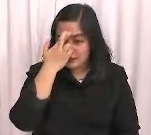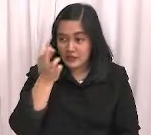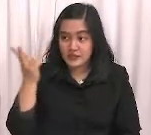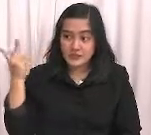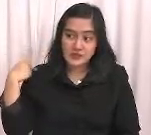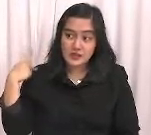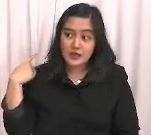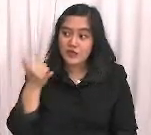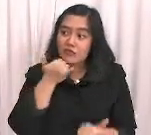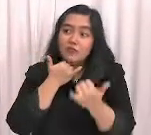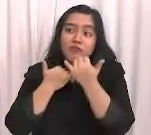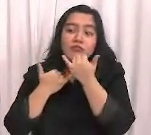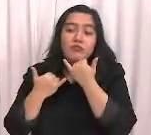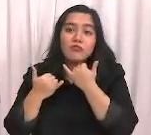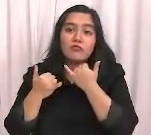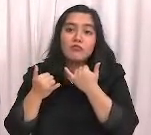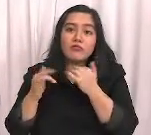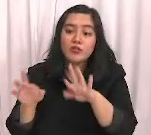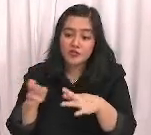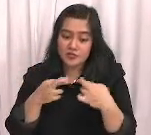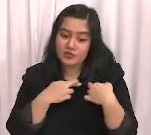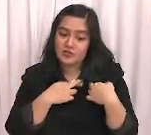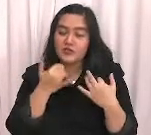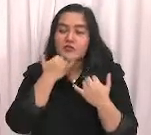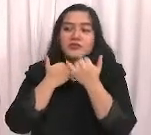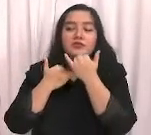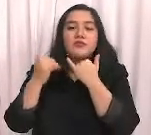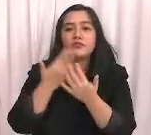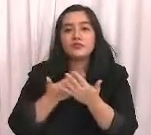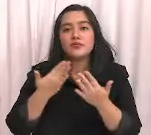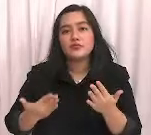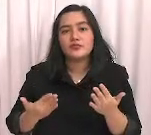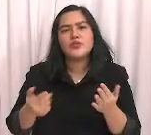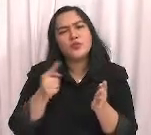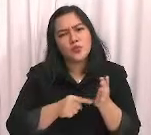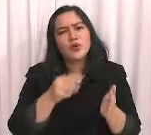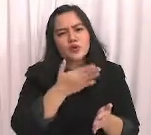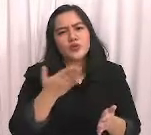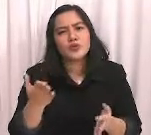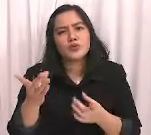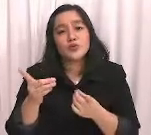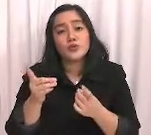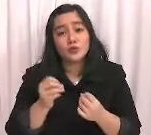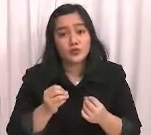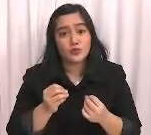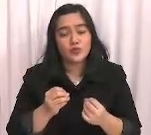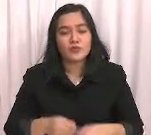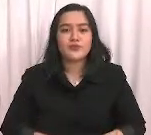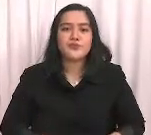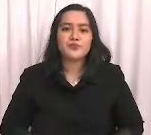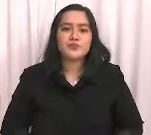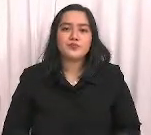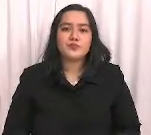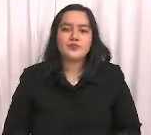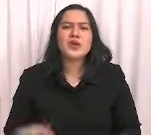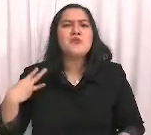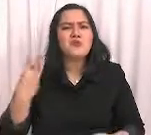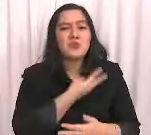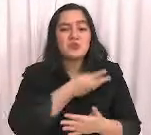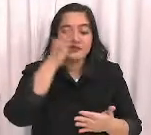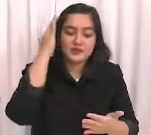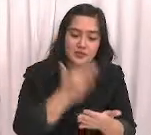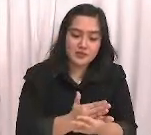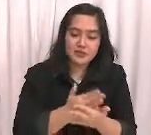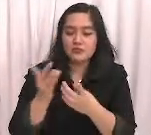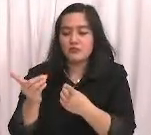gagawin mo? Gantihan ng mali or magpatuloy ka sa paggawa ng mabuti? Kaya nga tumitigil tayo sa paggawa ng mabuti